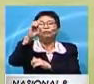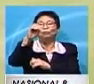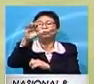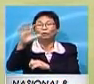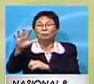pukulan